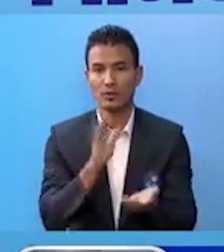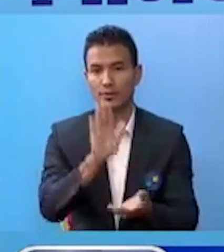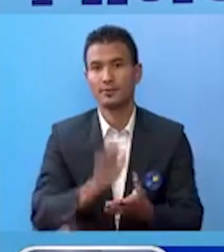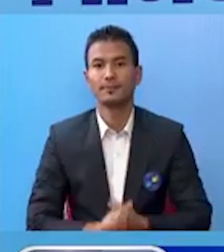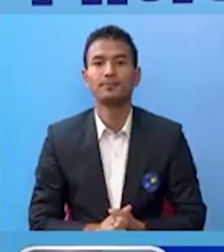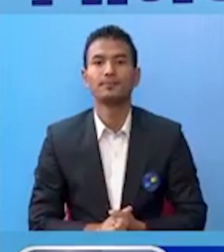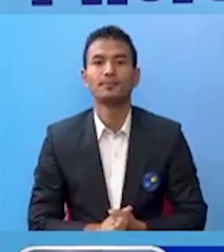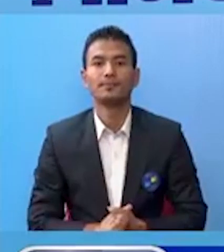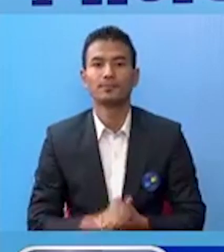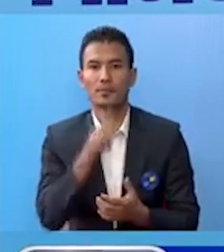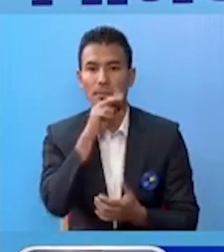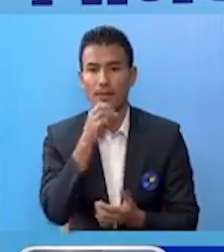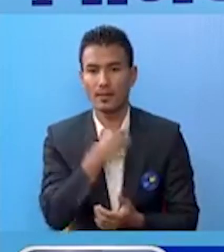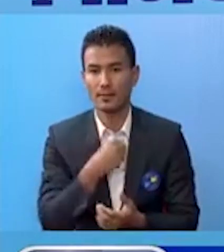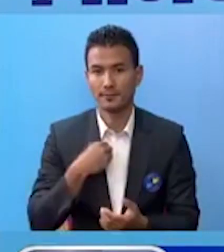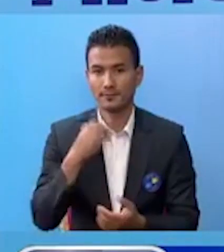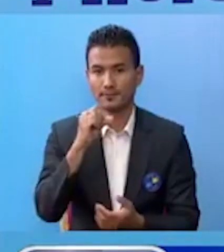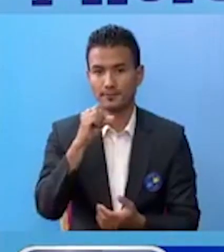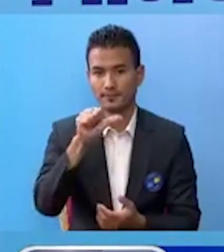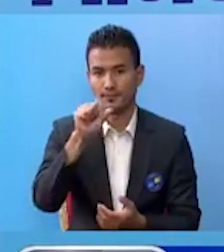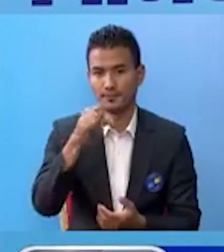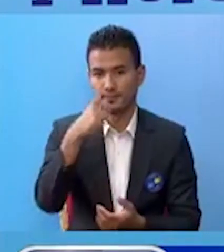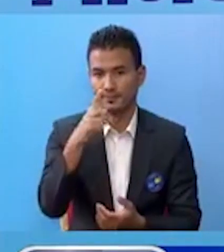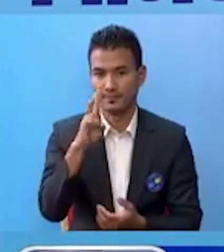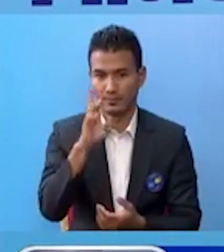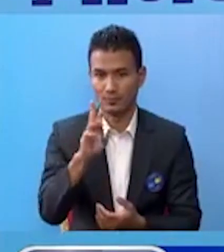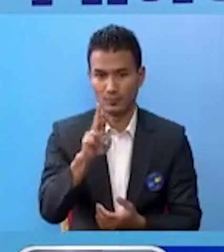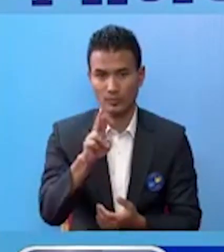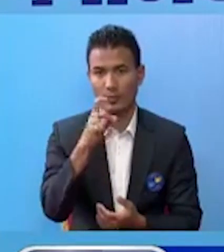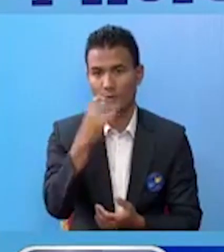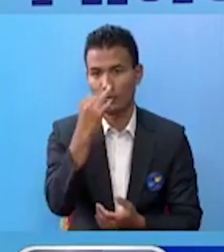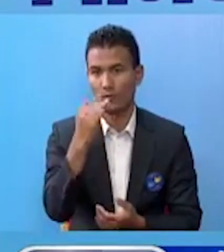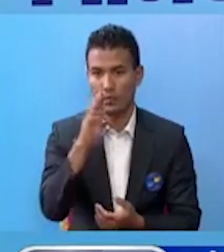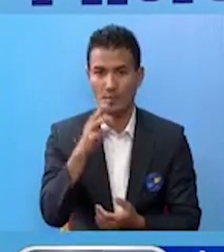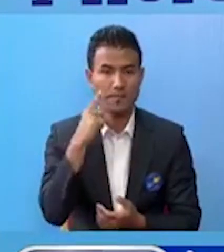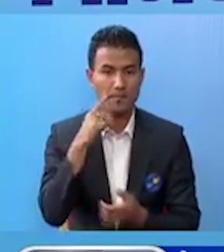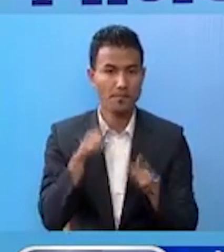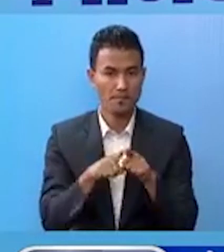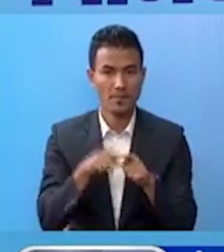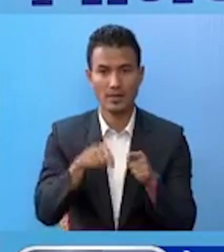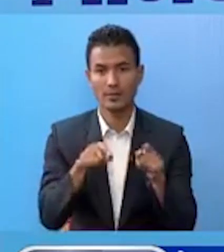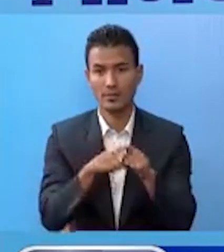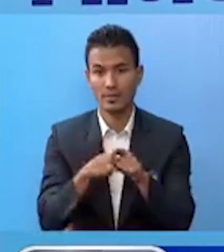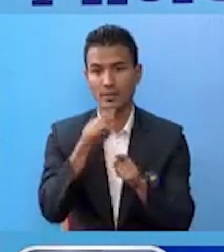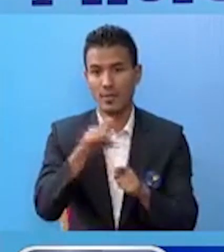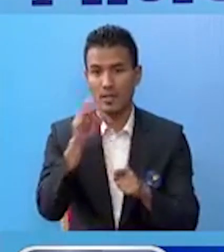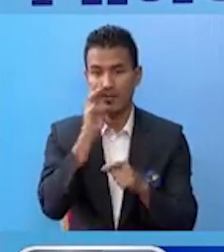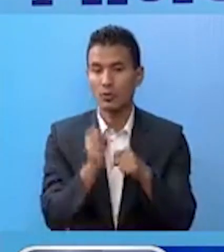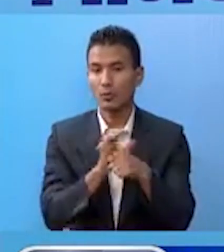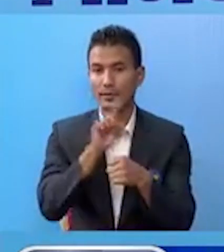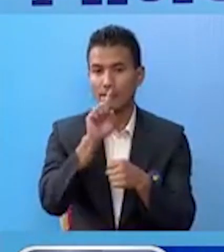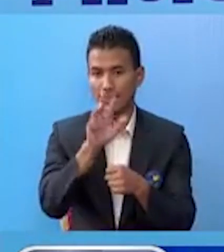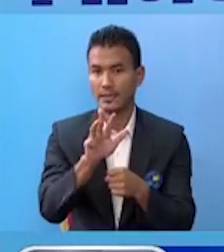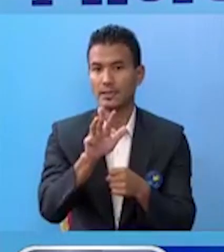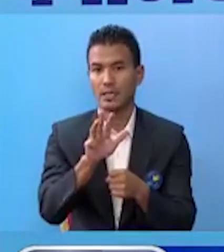स्वागत छ। म प्राध्यापक डाक्टर जागेश्वर गौतम। हामी हरेक दिन जस्तै आज पनि नेपालमा